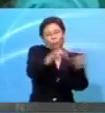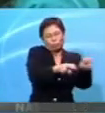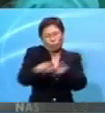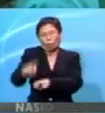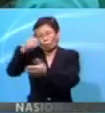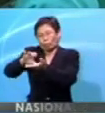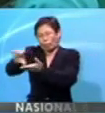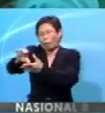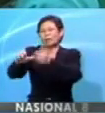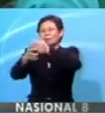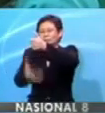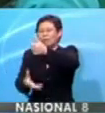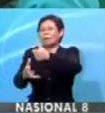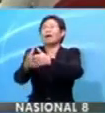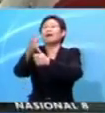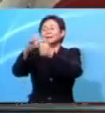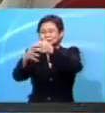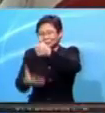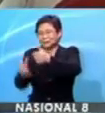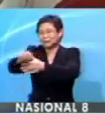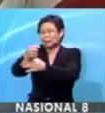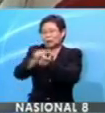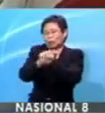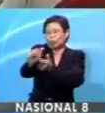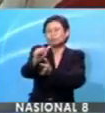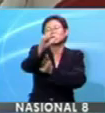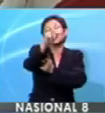untuk melabur dalam dana saham amanah yang diluluskan